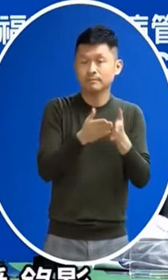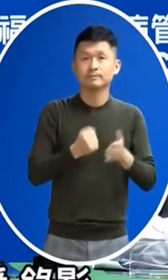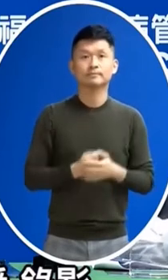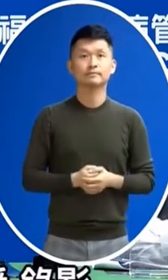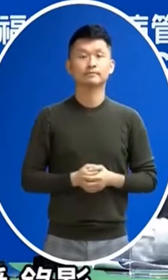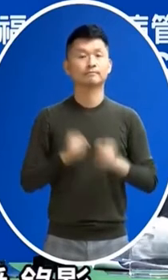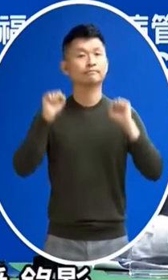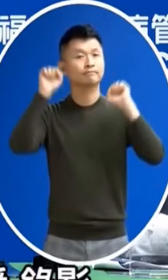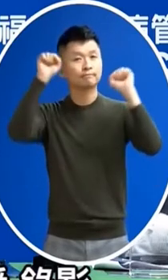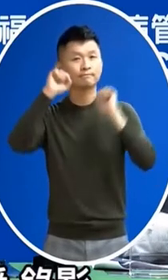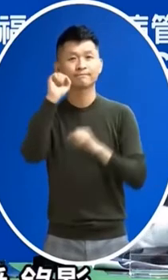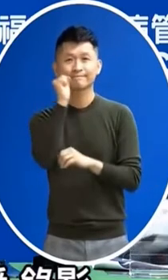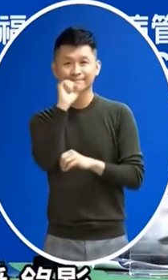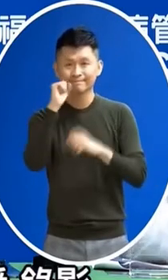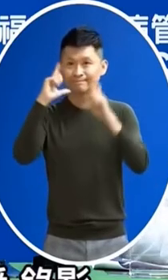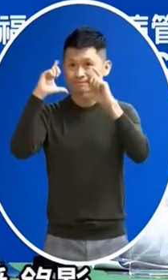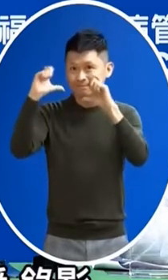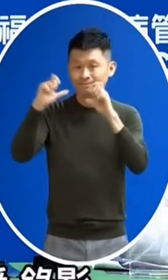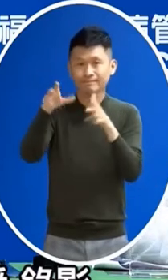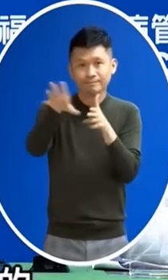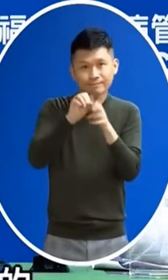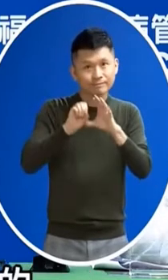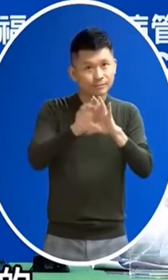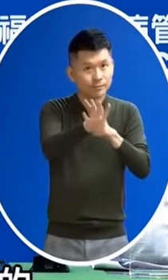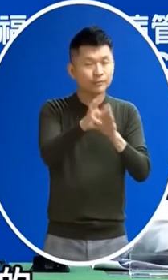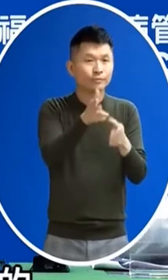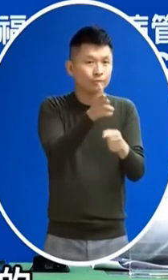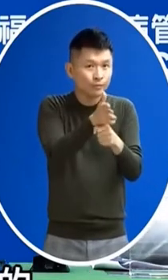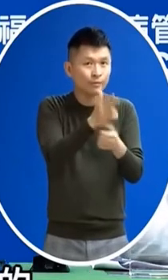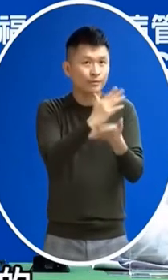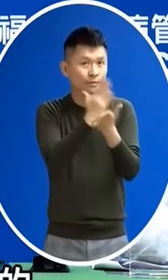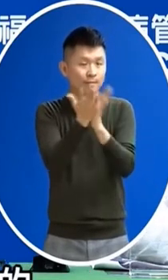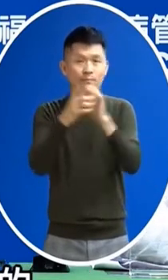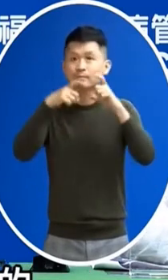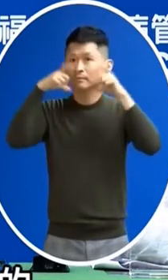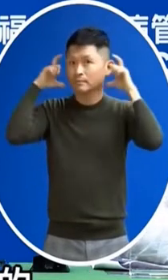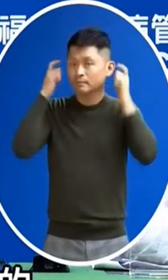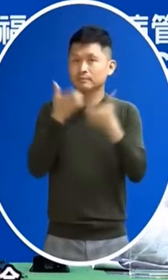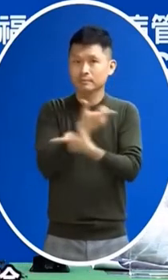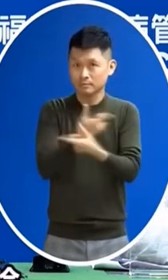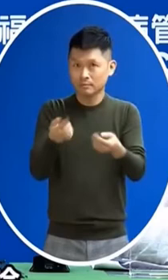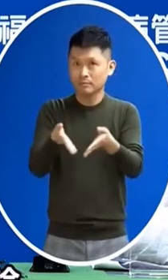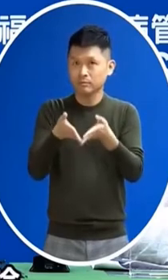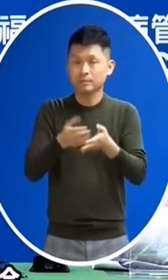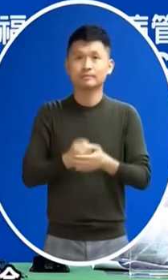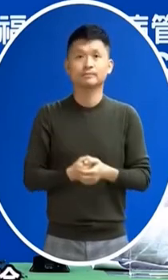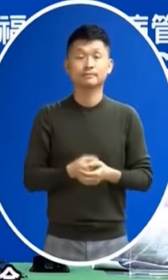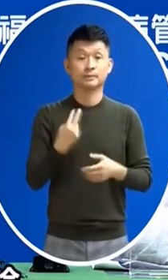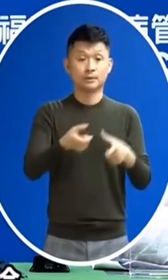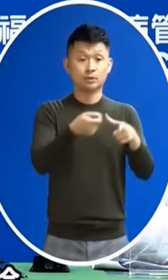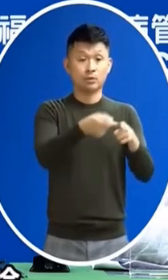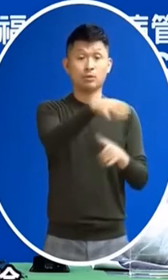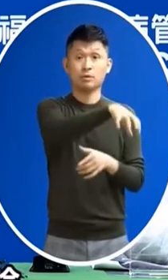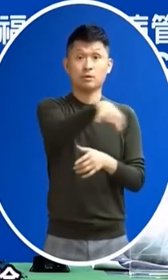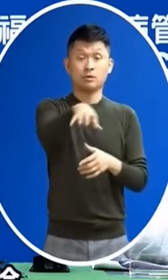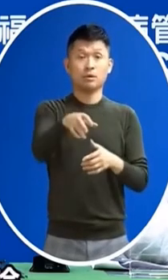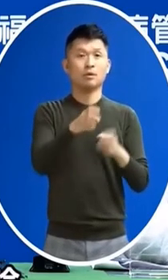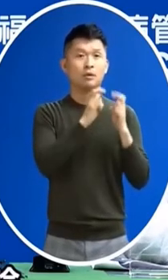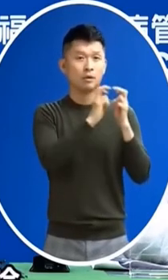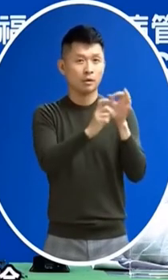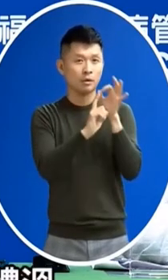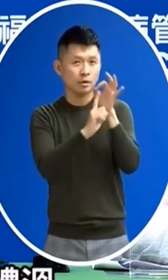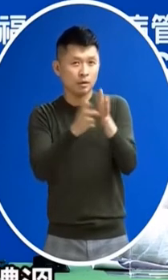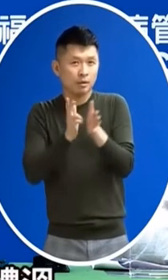就是像运动、唱歌、拍照、直播、录影这些相关都是要戴口罩的。那在公共场域、交通运